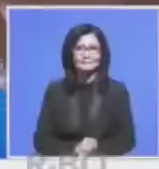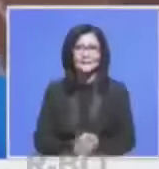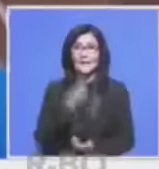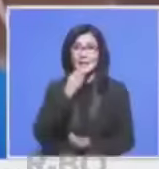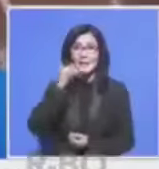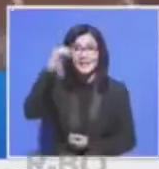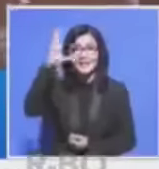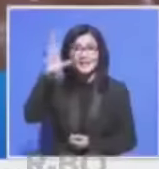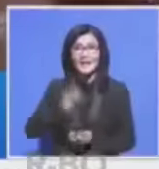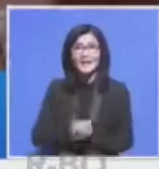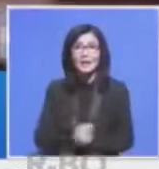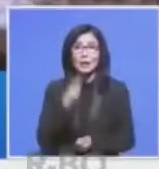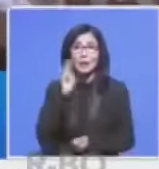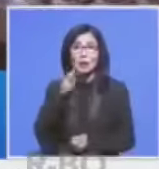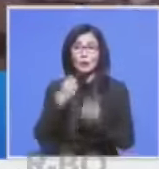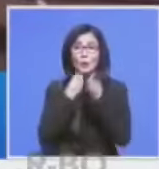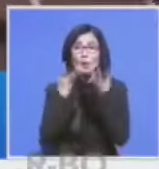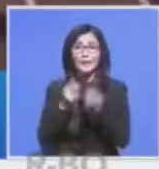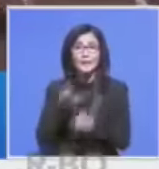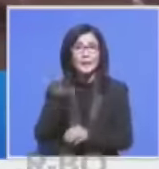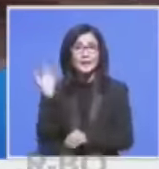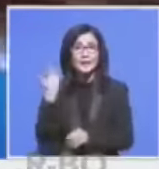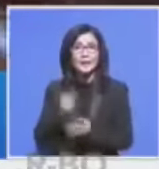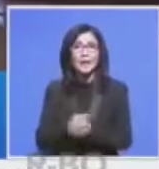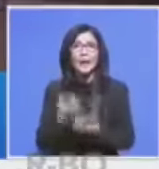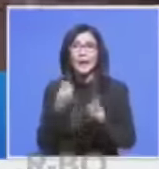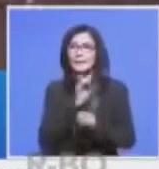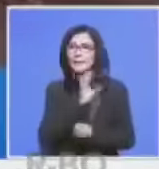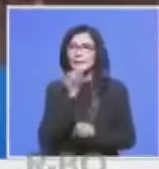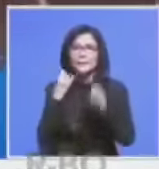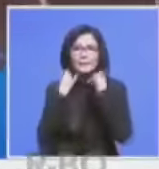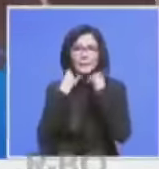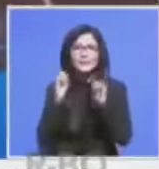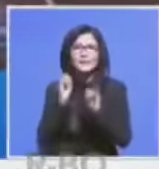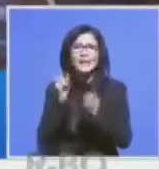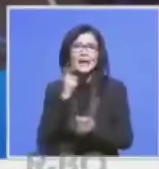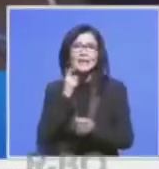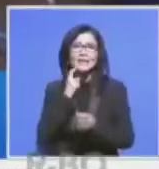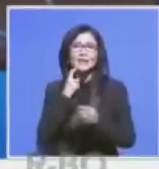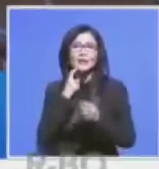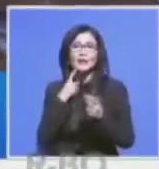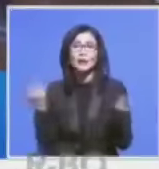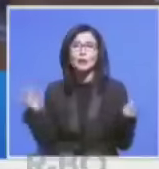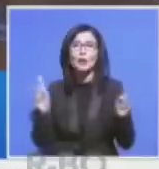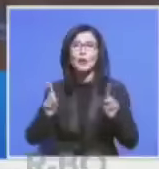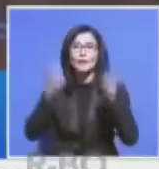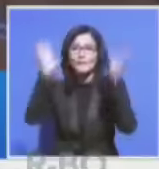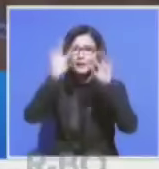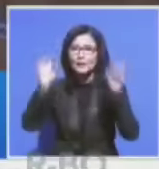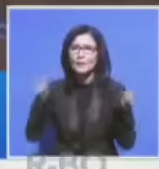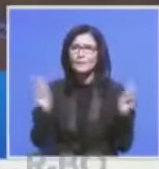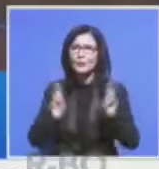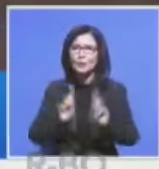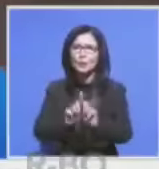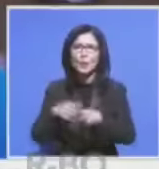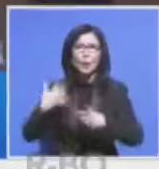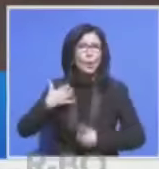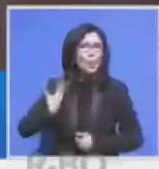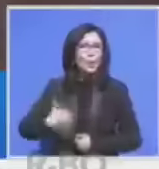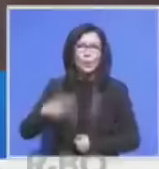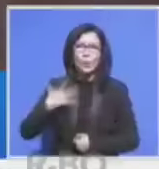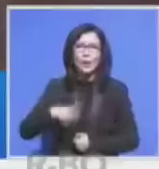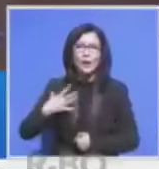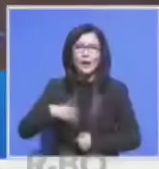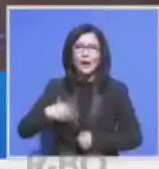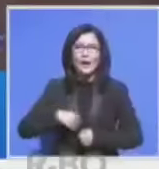Selamat siang pemirsa, selain dua berita utama tadi kami juga memiliki informasi mengenai pernikahan mewah di Kalimantan Selatan yang membuat heboh